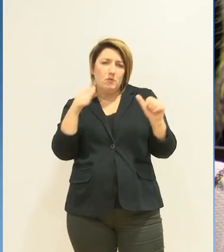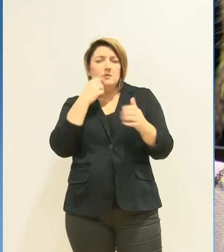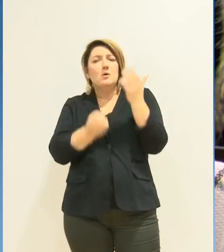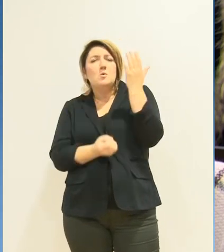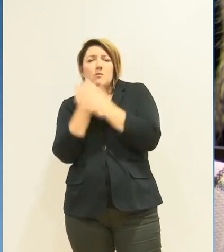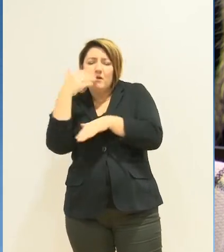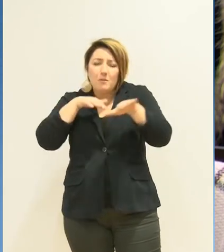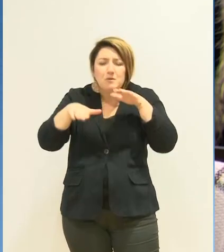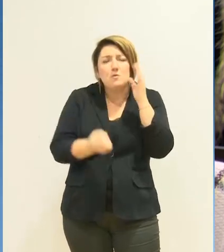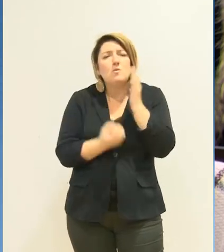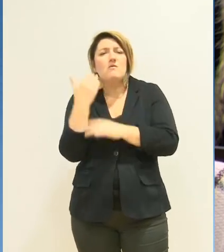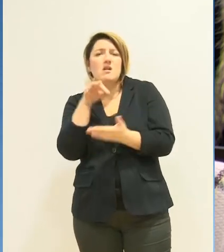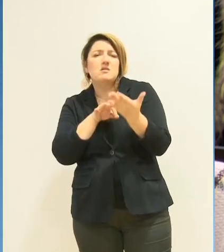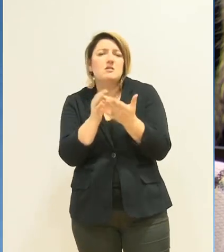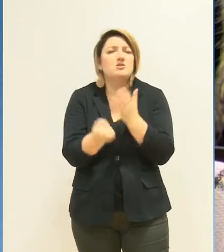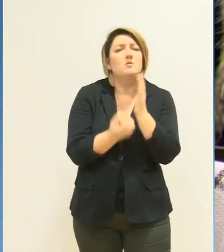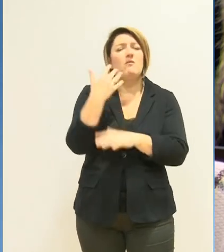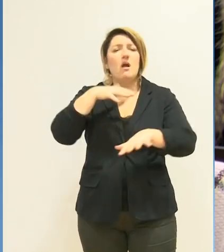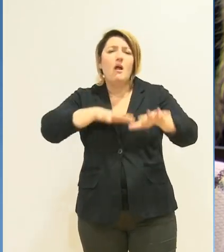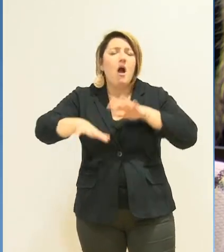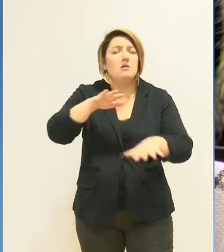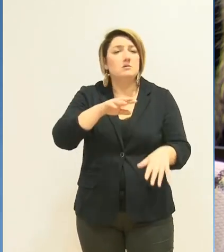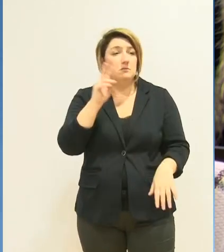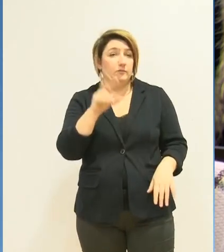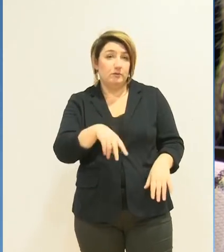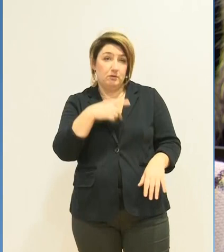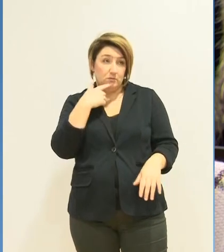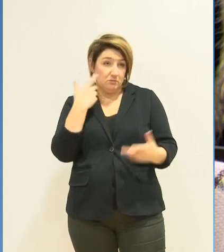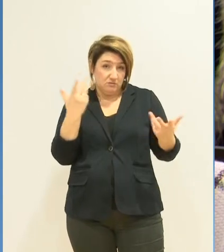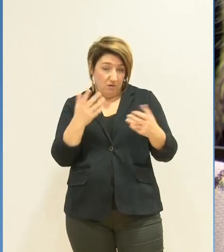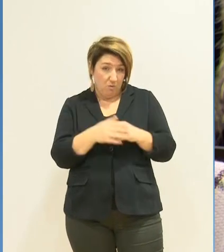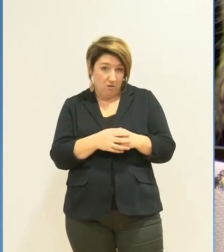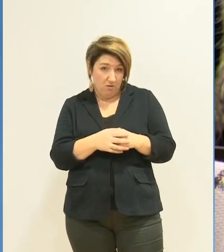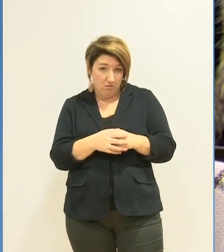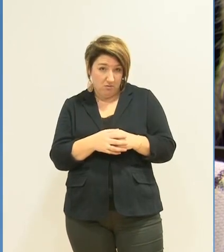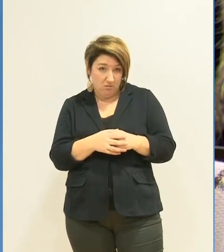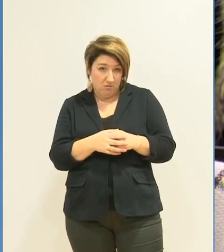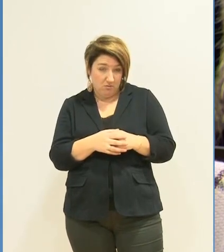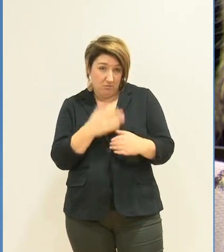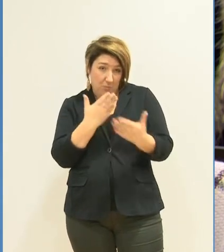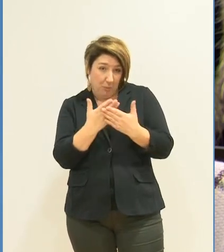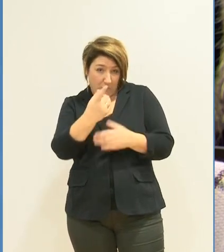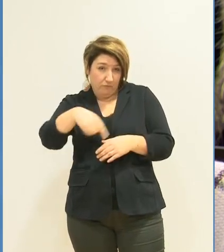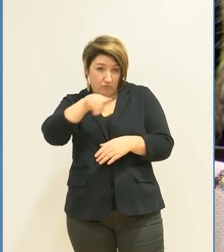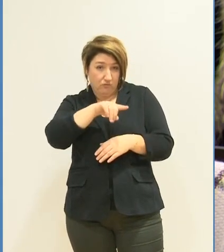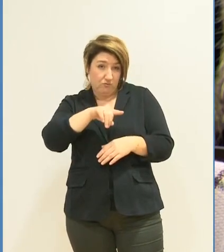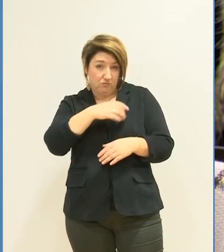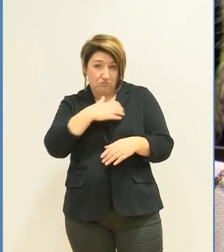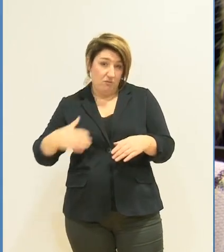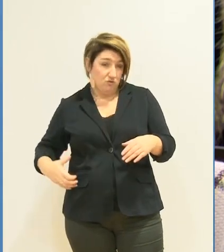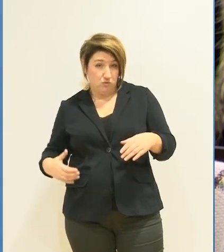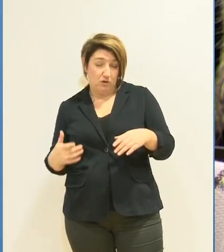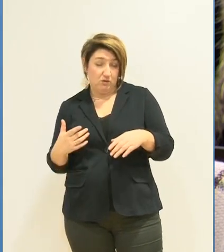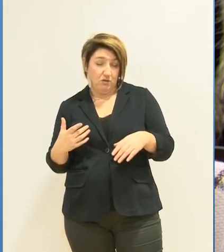au pluriel ne sont en réalité que le camouflage du carcan auxquelles la majorité municipale a décidé de soumettre la